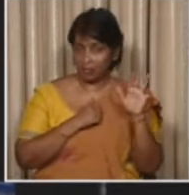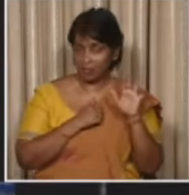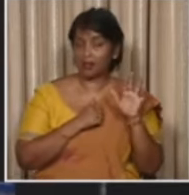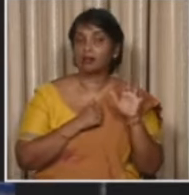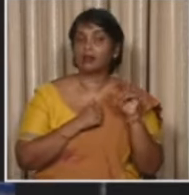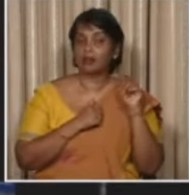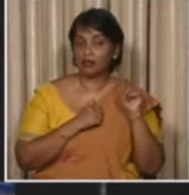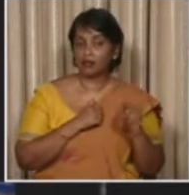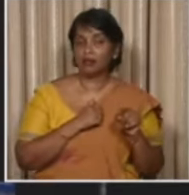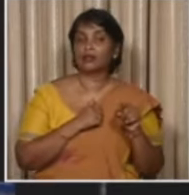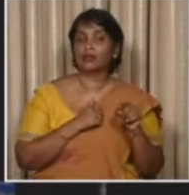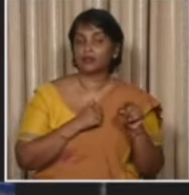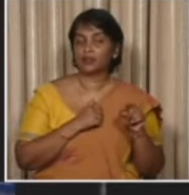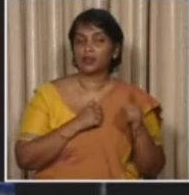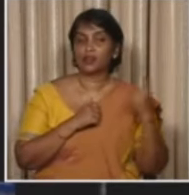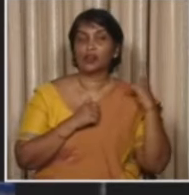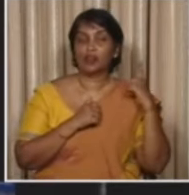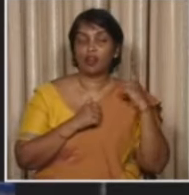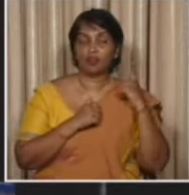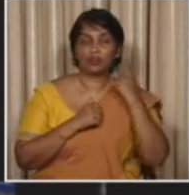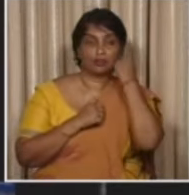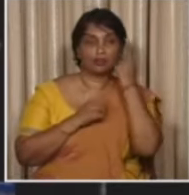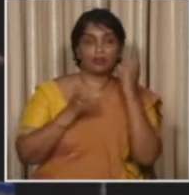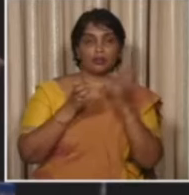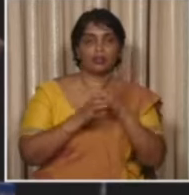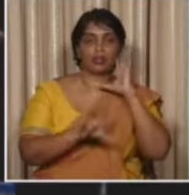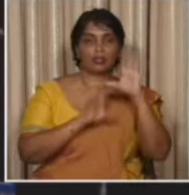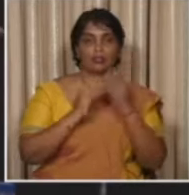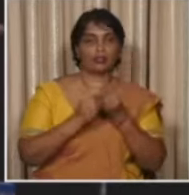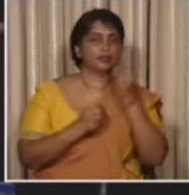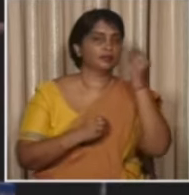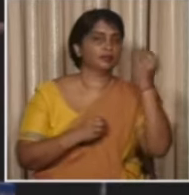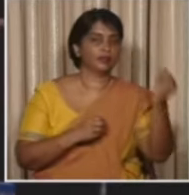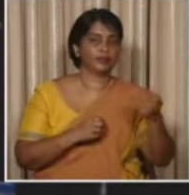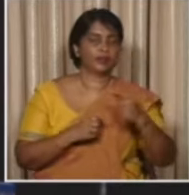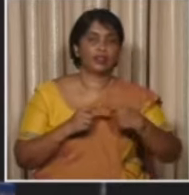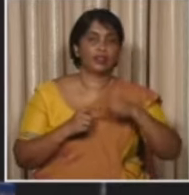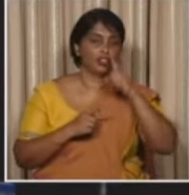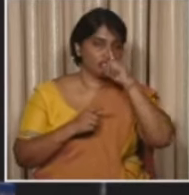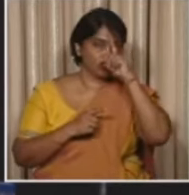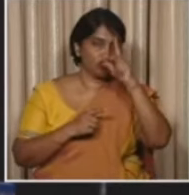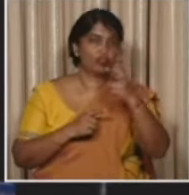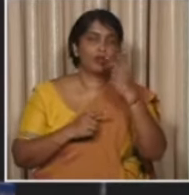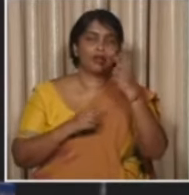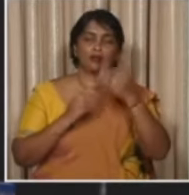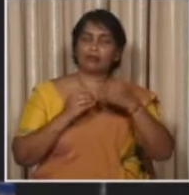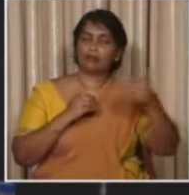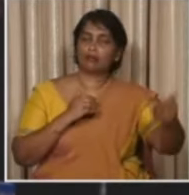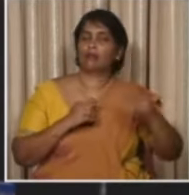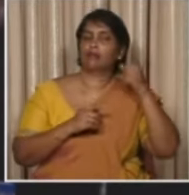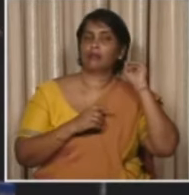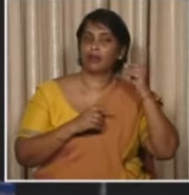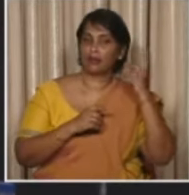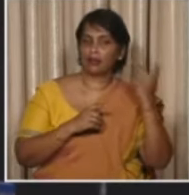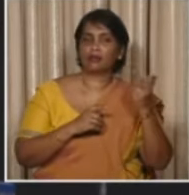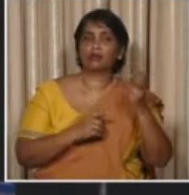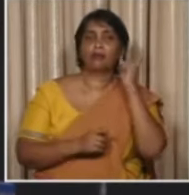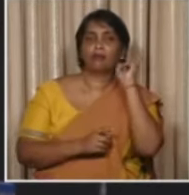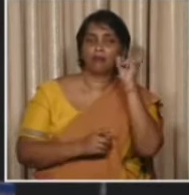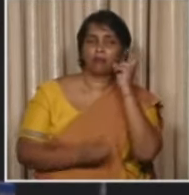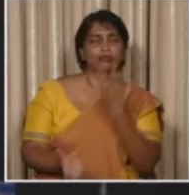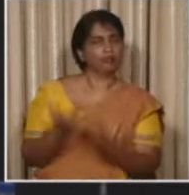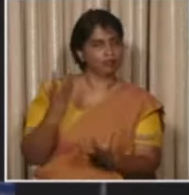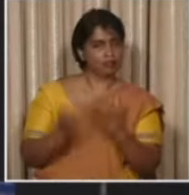මෙයා යුද හමුදා බුද්ධ්‍යාංශ වලට මේ තොරතුරු වාර්තා කරන්නේ දින 14ක් 15ක් ගිහිල්ලා ඉවර වෙලා. එතකම් බිත්තර තඹ තඹ ඉඳලා